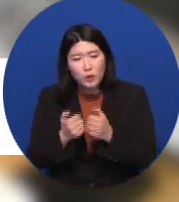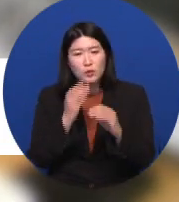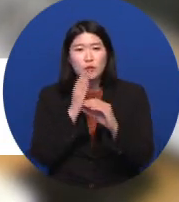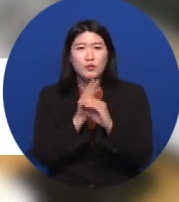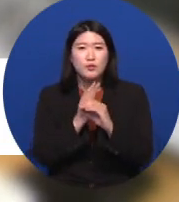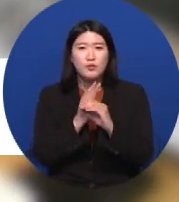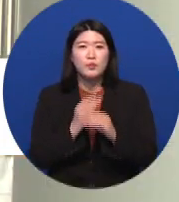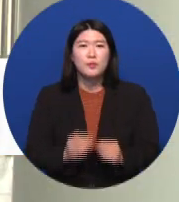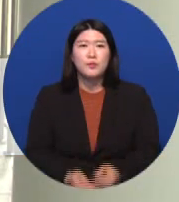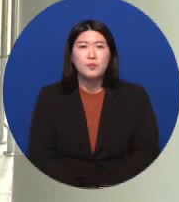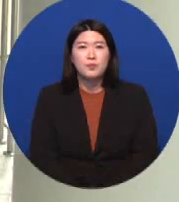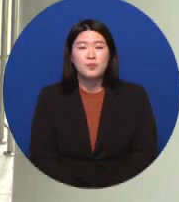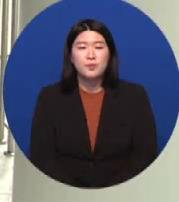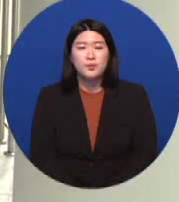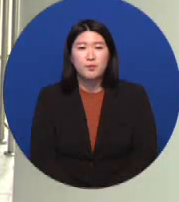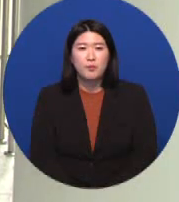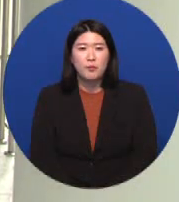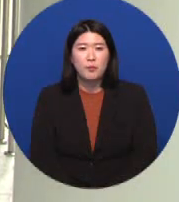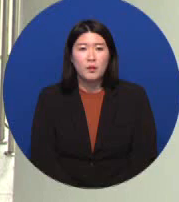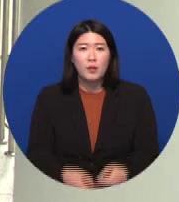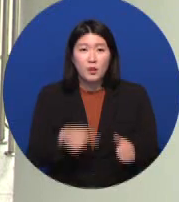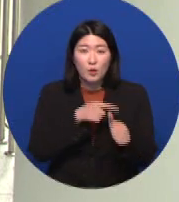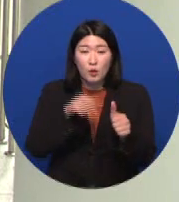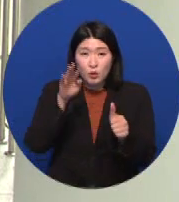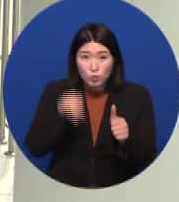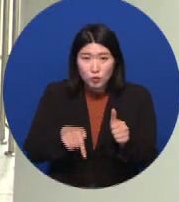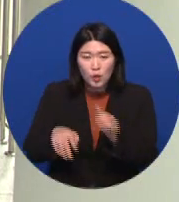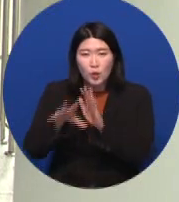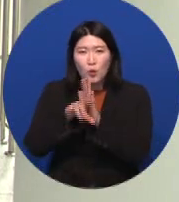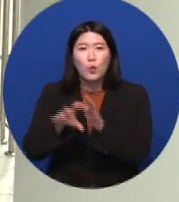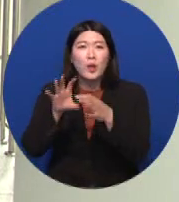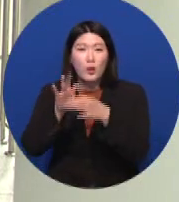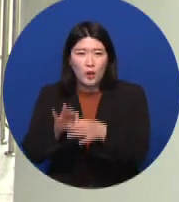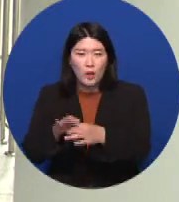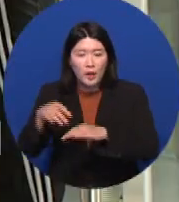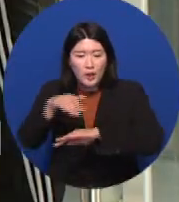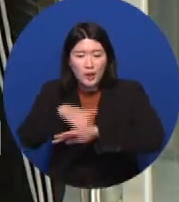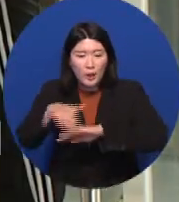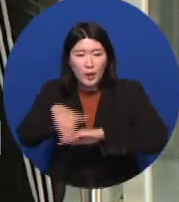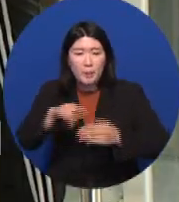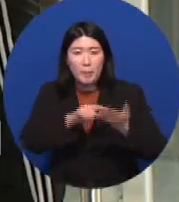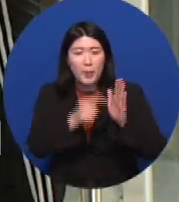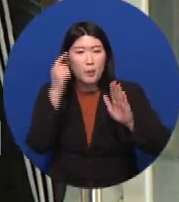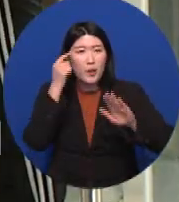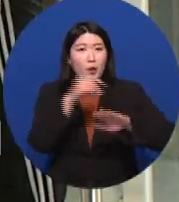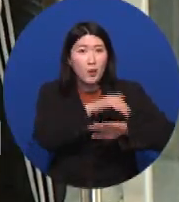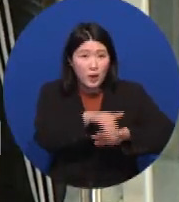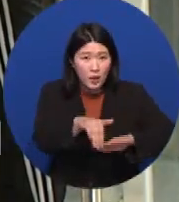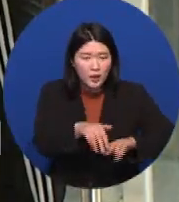가능함을 안내하였습니다. 교육부가 조만간 코로나 학사 운영 방안을 발표할 예정인 가운데